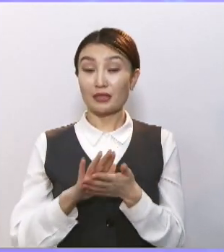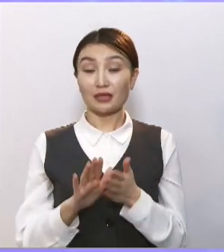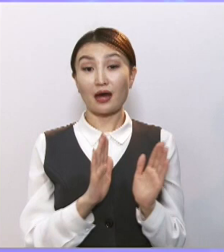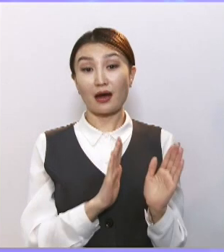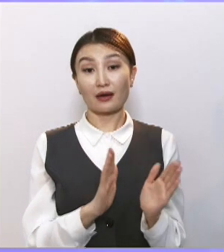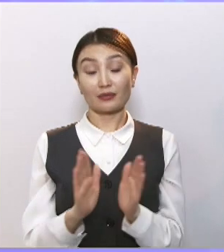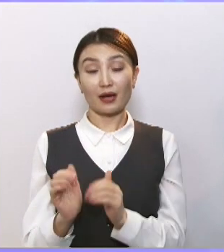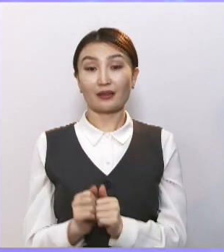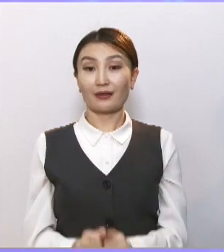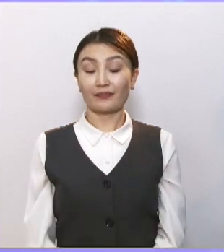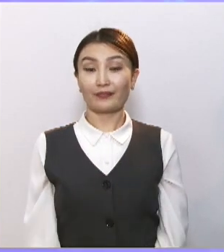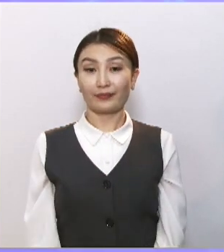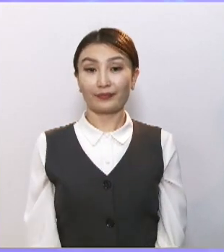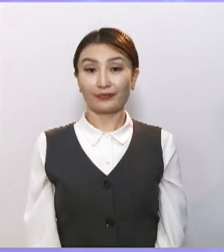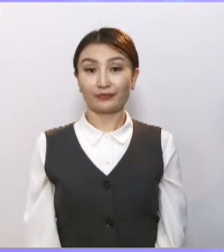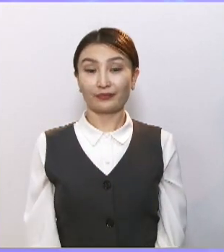кармагыла.